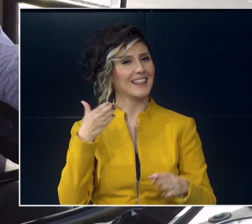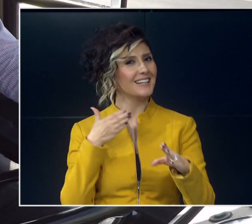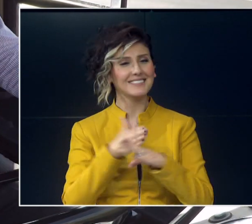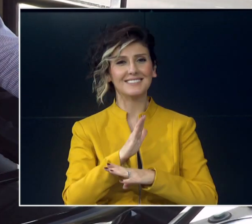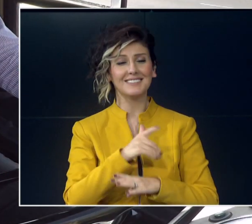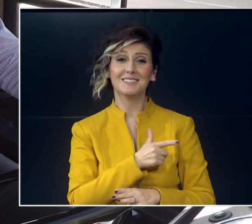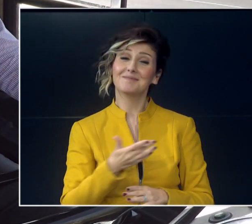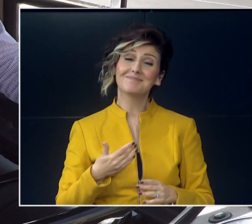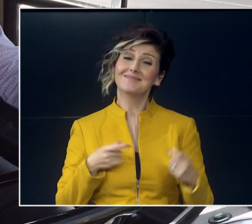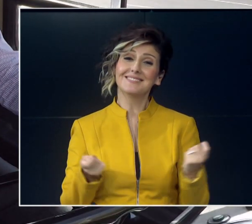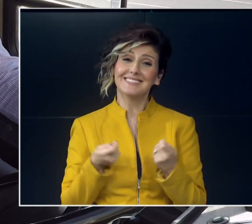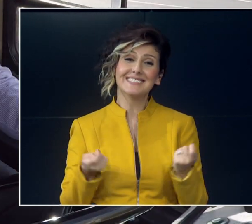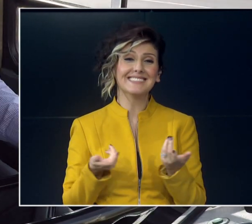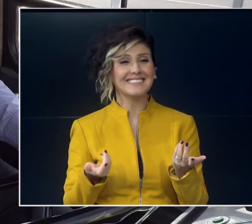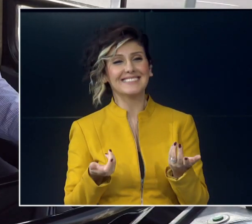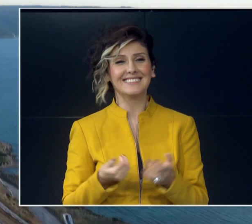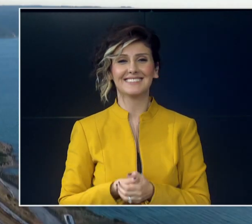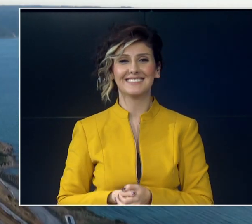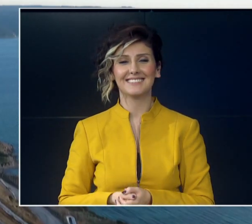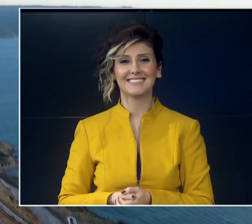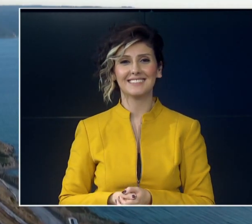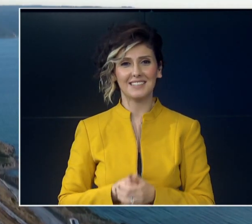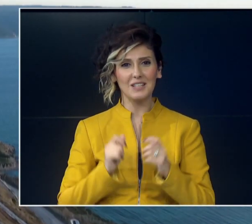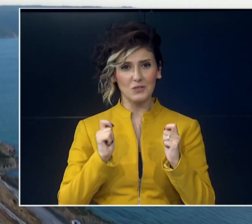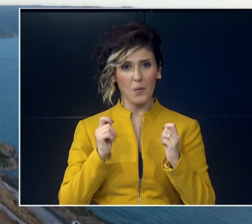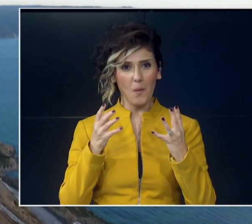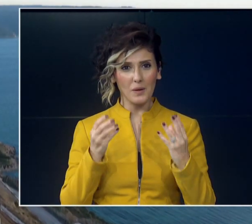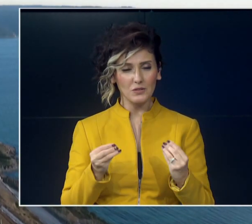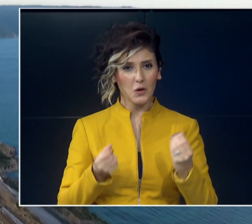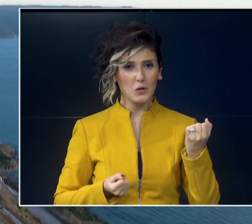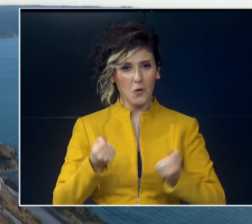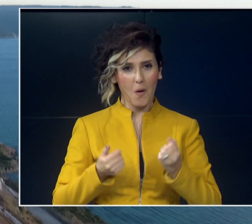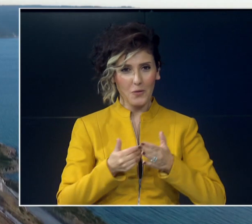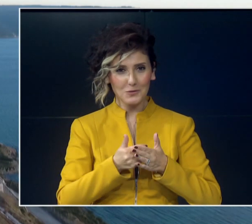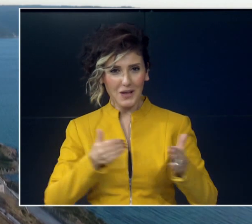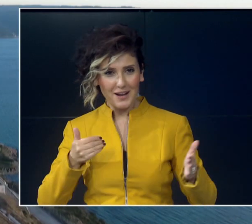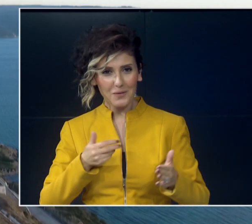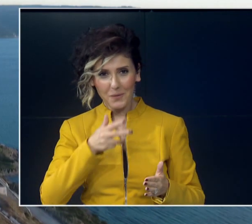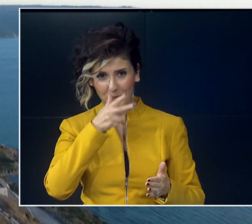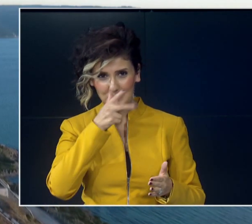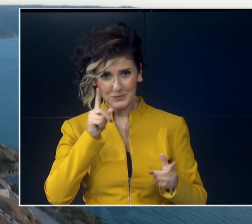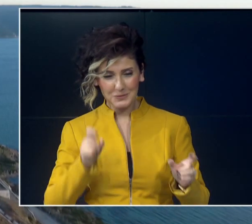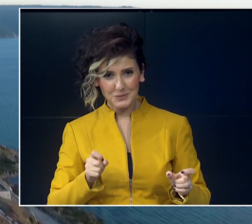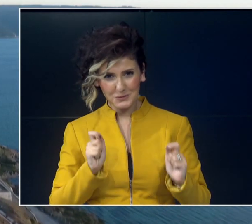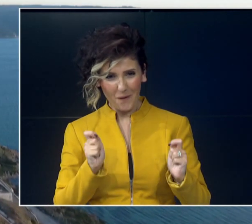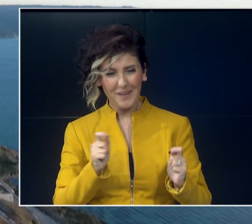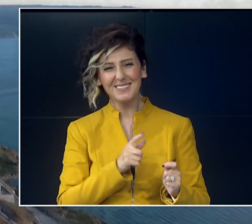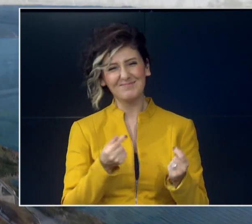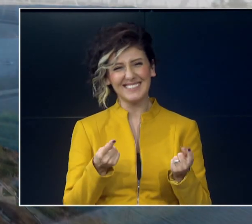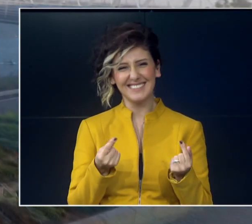işte gayret ediyoruz. Evet. Zor olacak mı otobüsten vedalaşmak? Biraz.